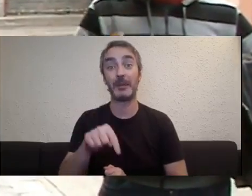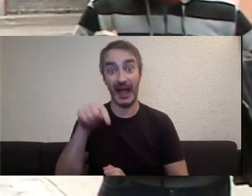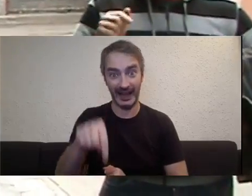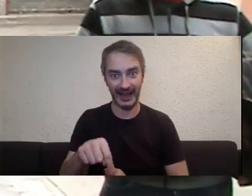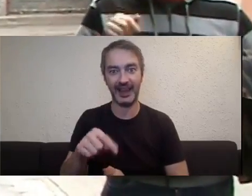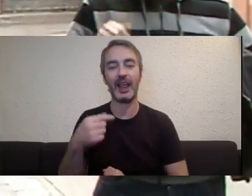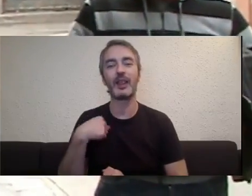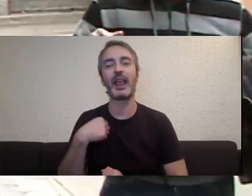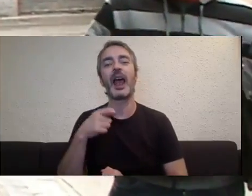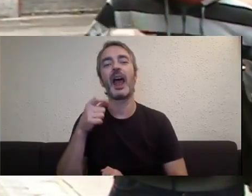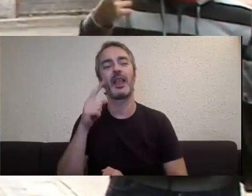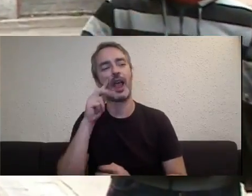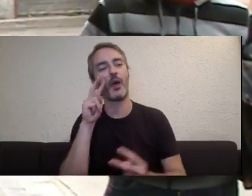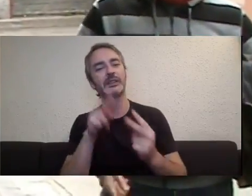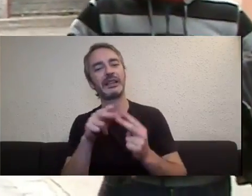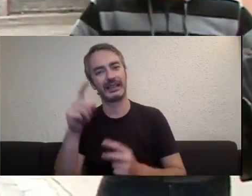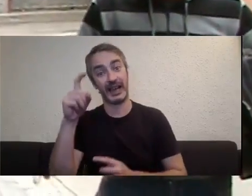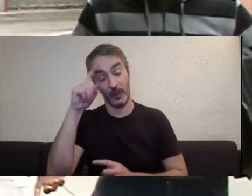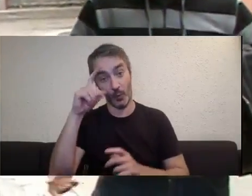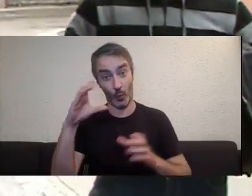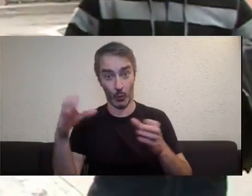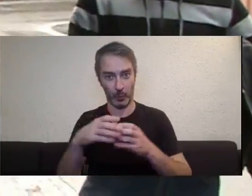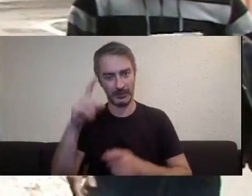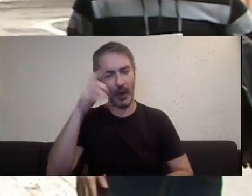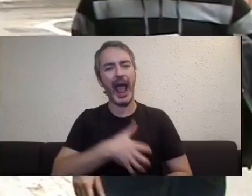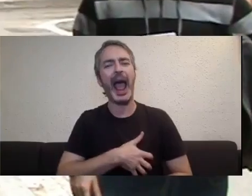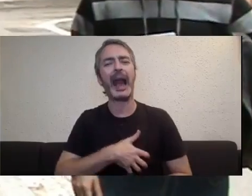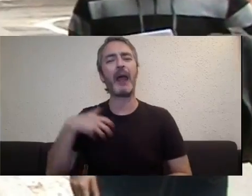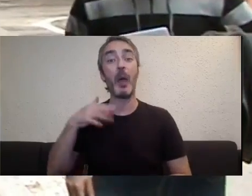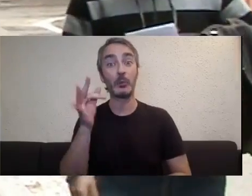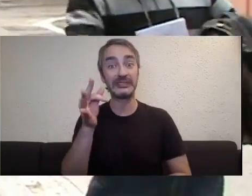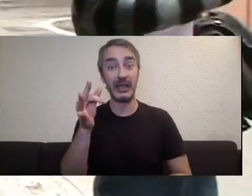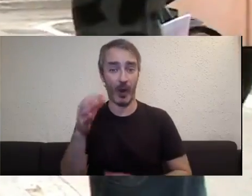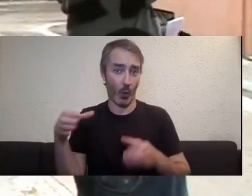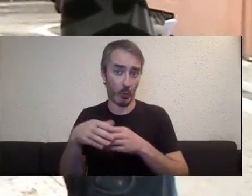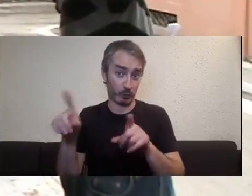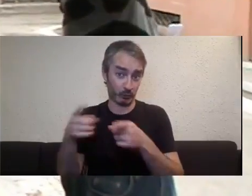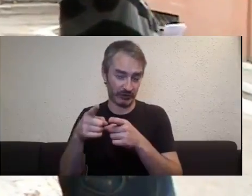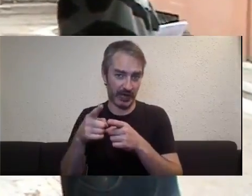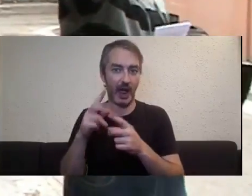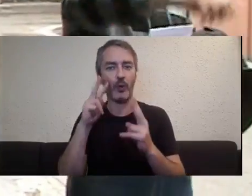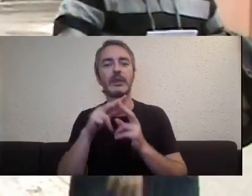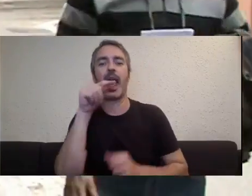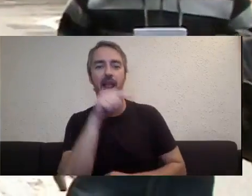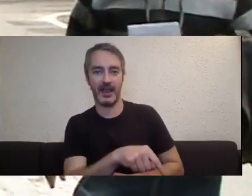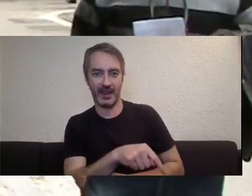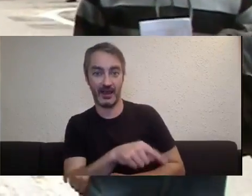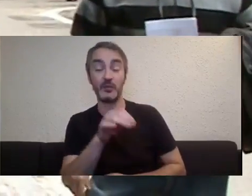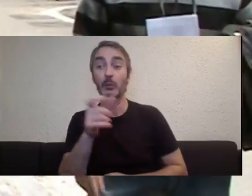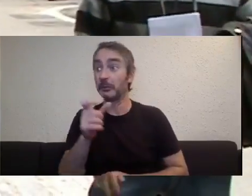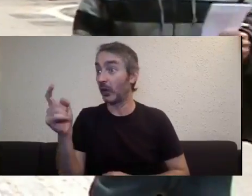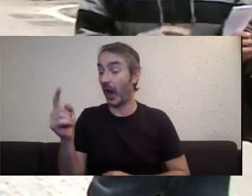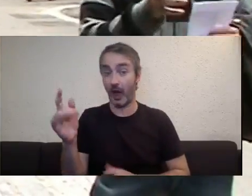També va ser un... Sí, a partir d'aquí ens vam conèixer amb la gent de Ràdio Positiva, vam fer el concert d'aquí d'aniversari, aquí davant, que era un solar, que també va ser una